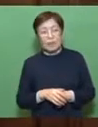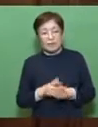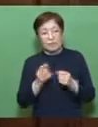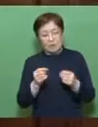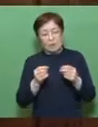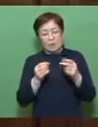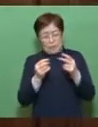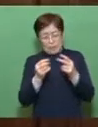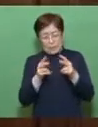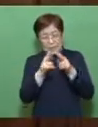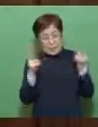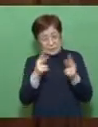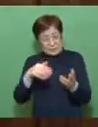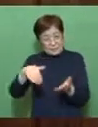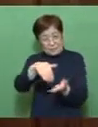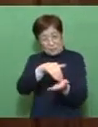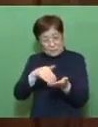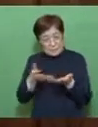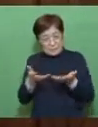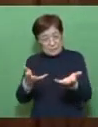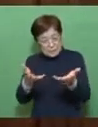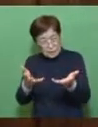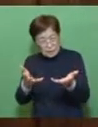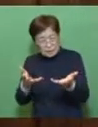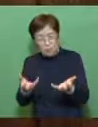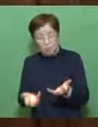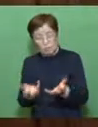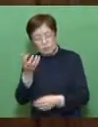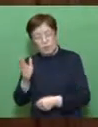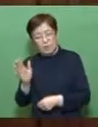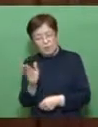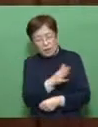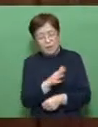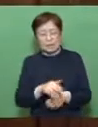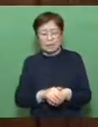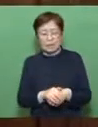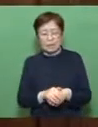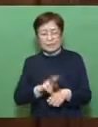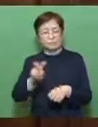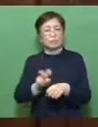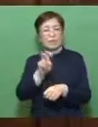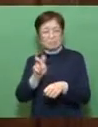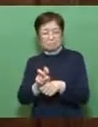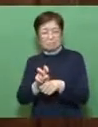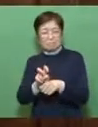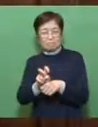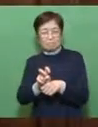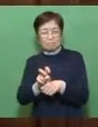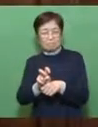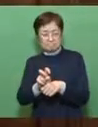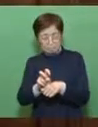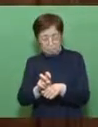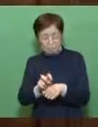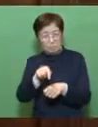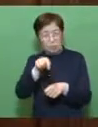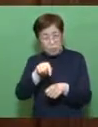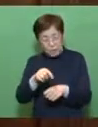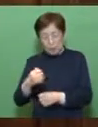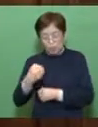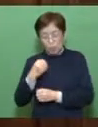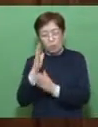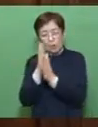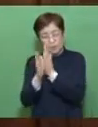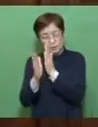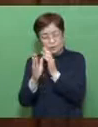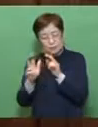27年度の牽制えポスト20年阪阪神淡路ポスト20年を